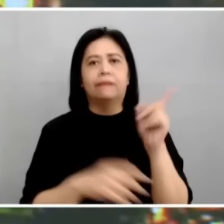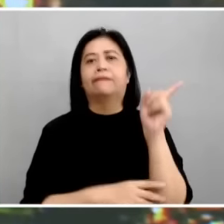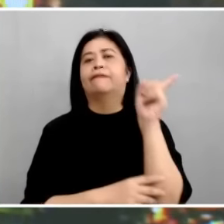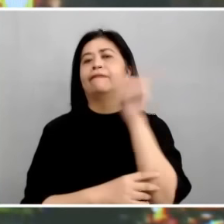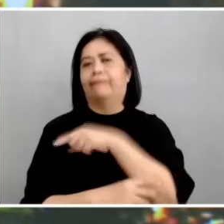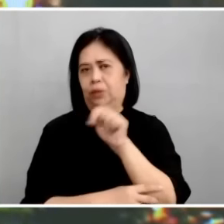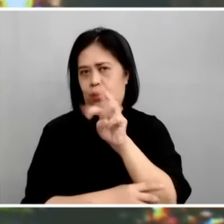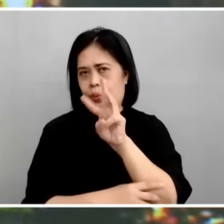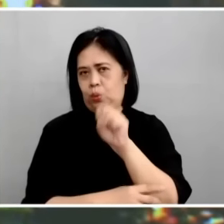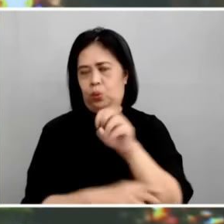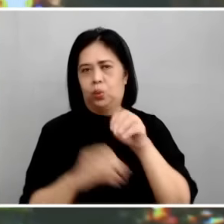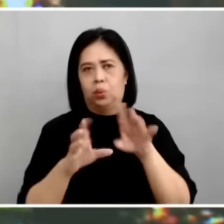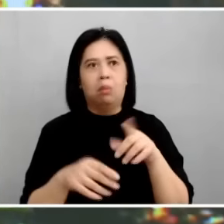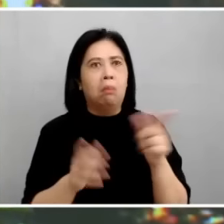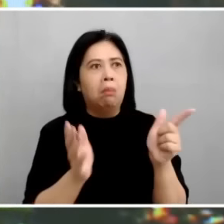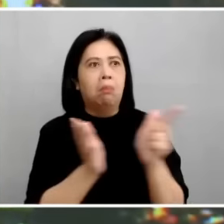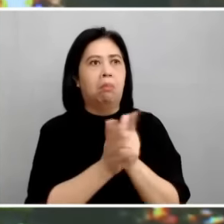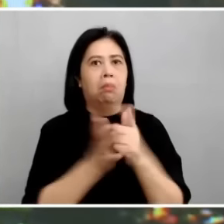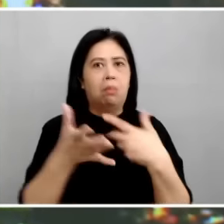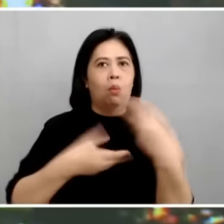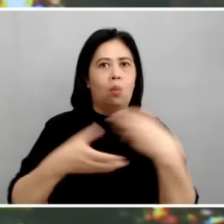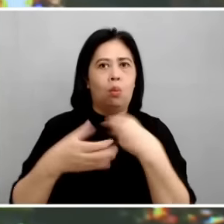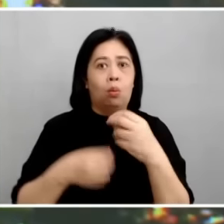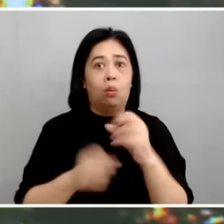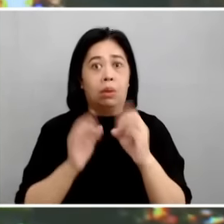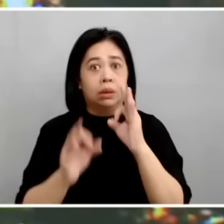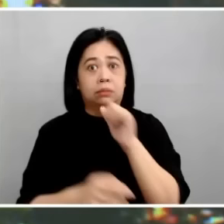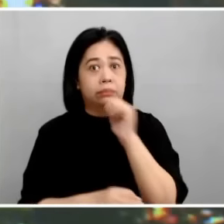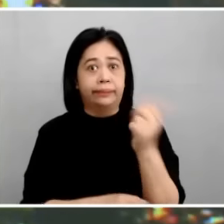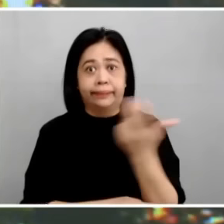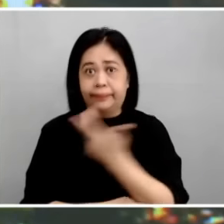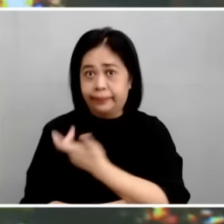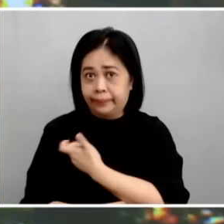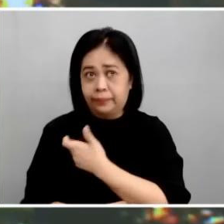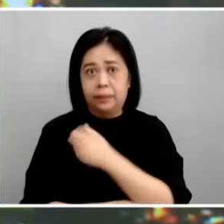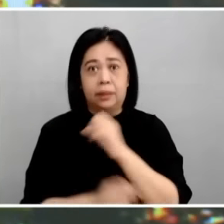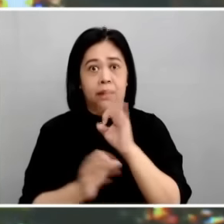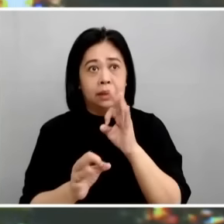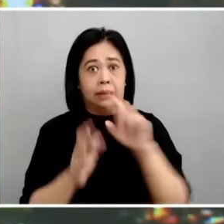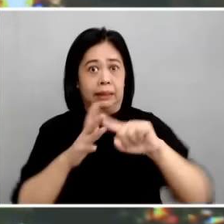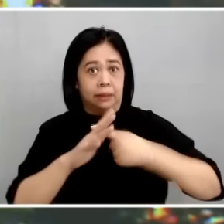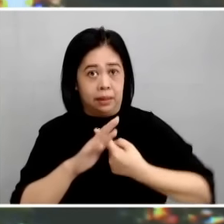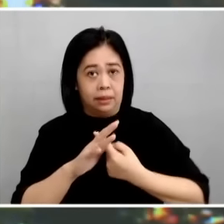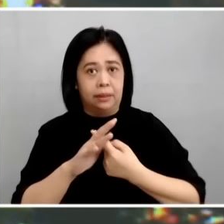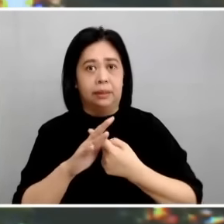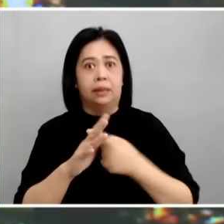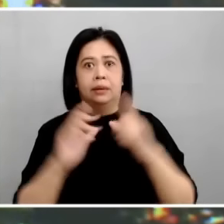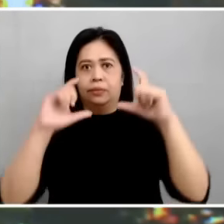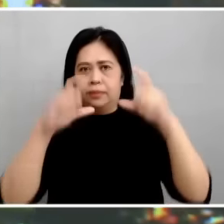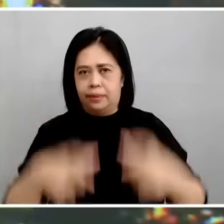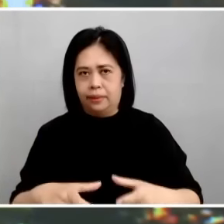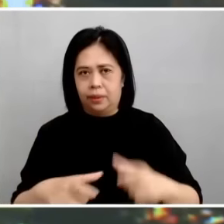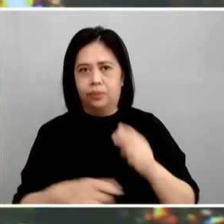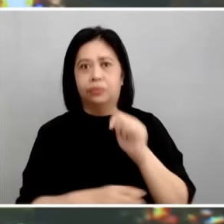balita na hindi papayagang lumabas ang mga hindi bakunado kapag nagsimula na ang lockdown